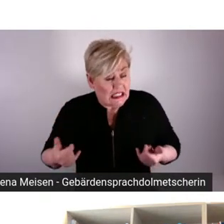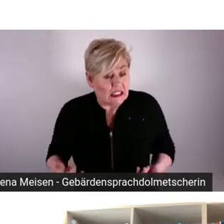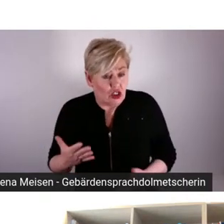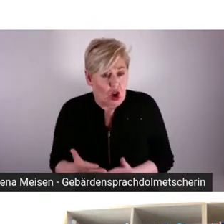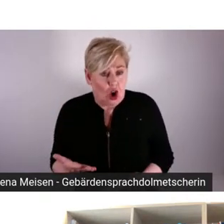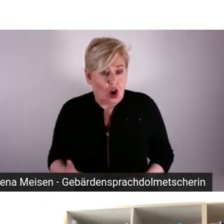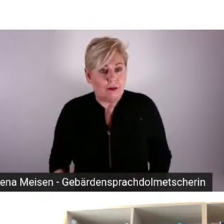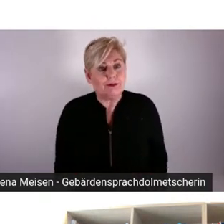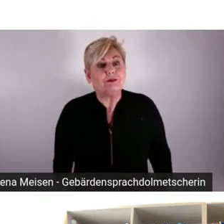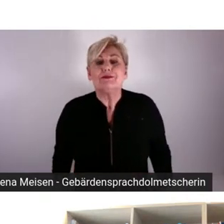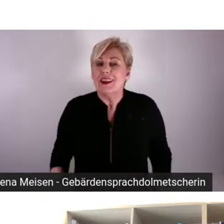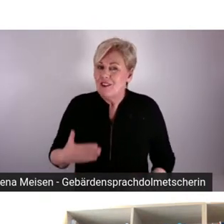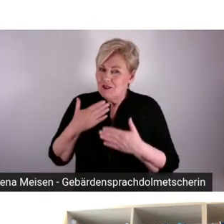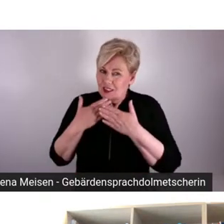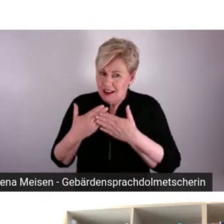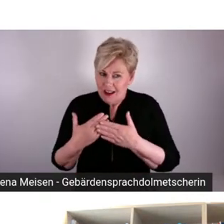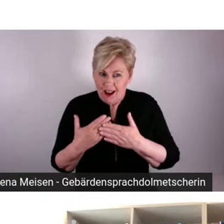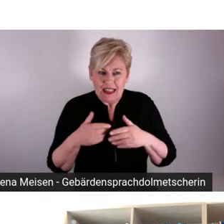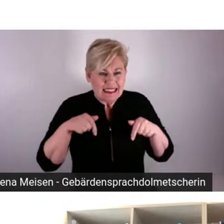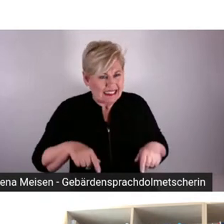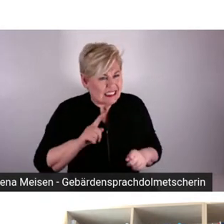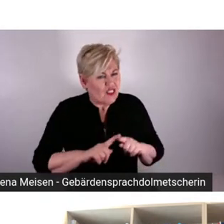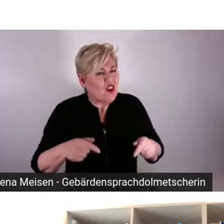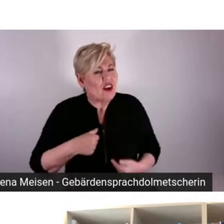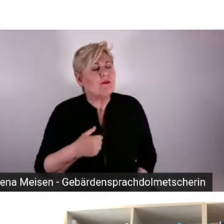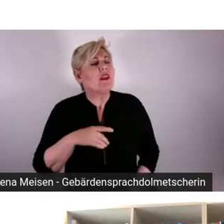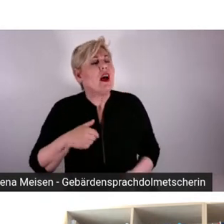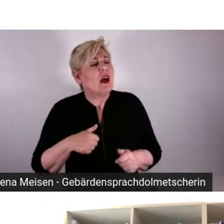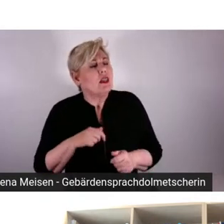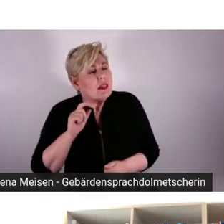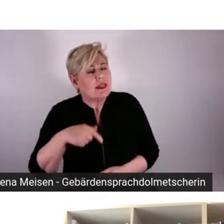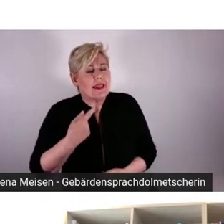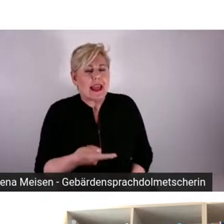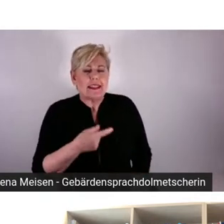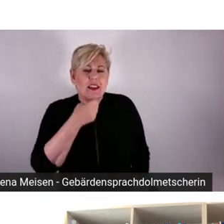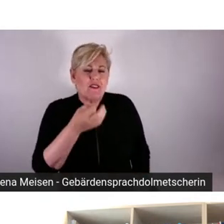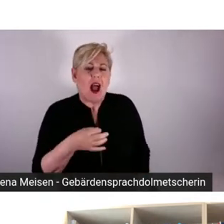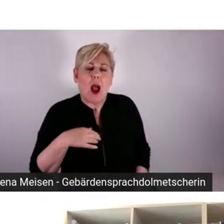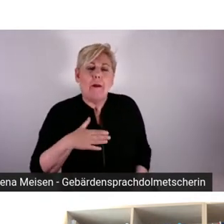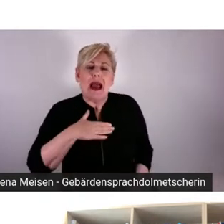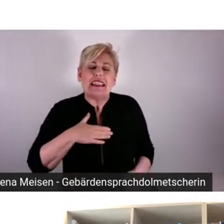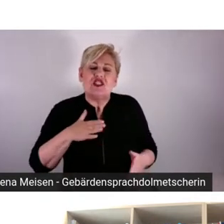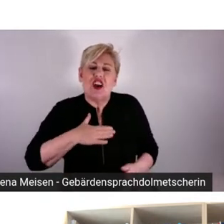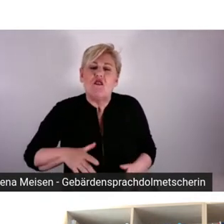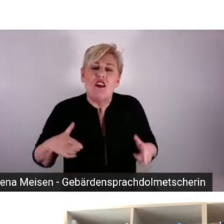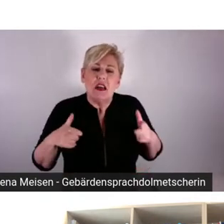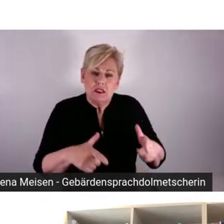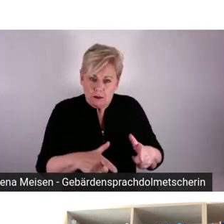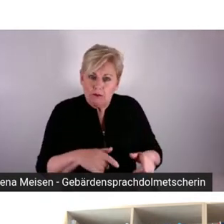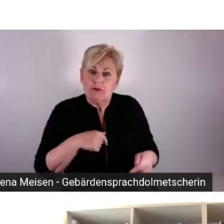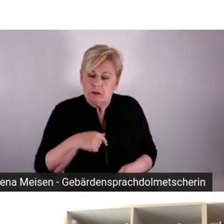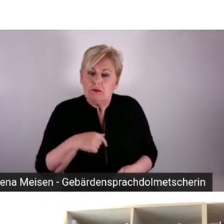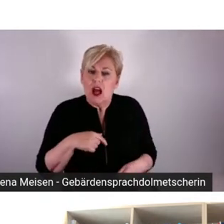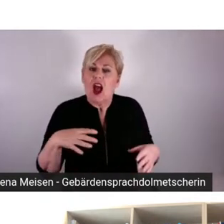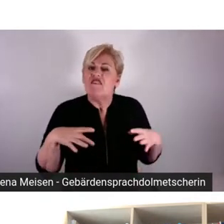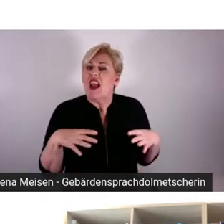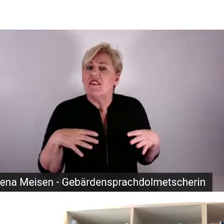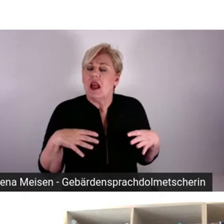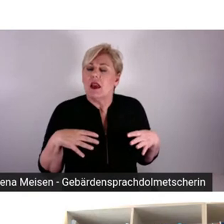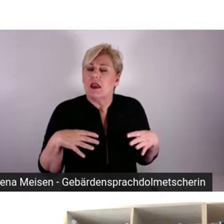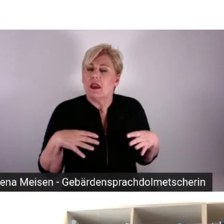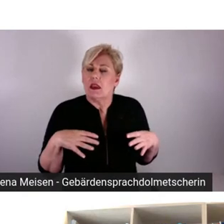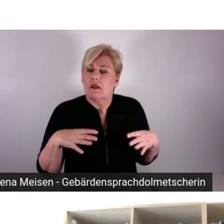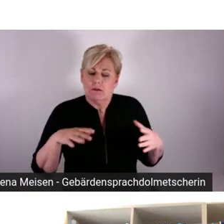Vielen Dank. Das führt mich gleich zu einer Folgefrage. Im Paritätischen Wohlfahrtsverband sind viele hunderttausend Menschen freiwillig engagiert. Und